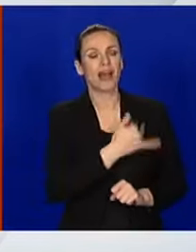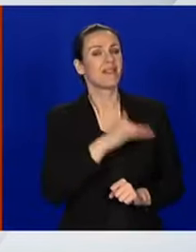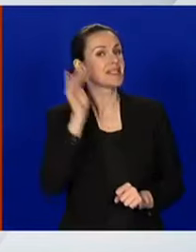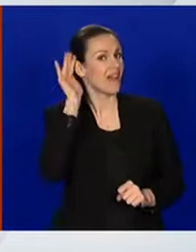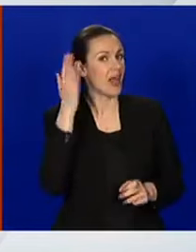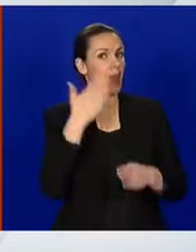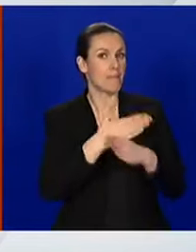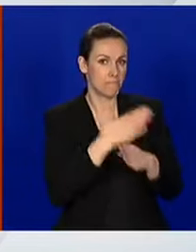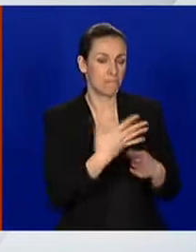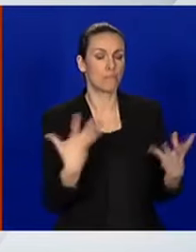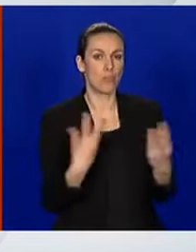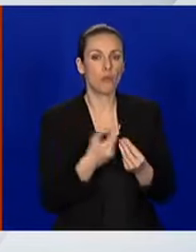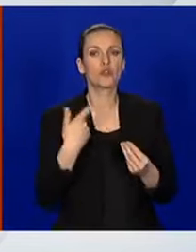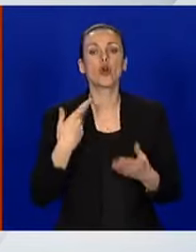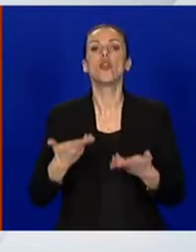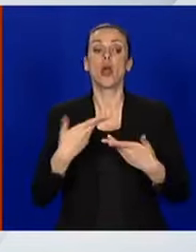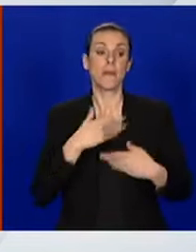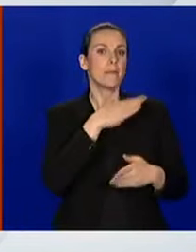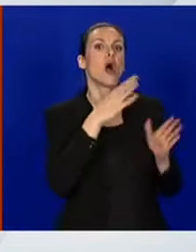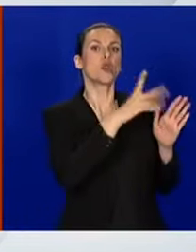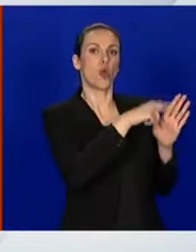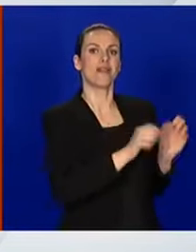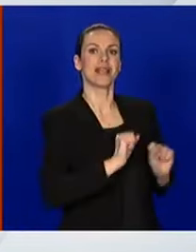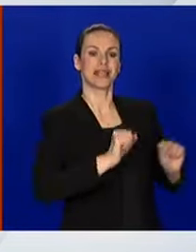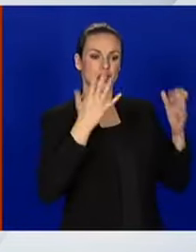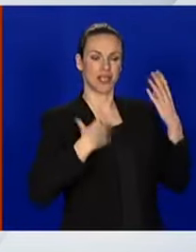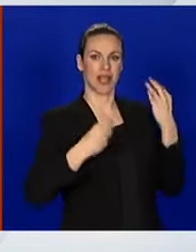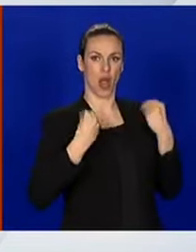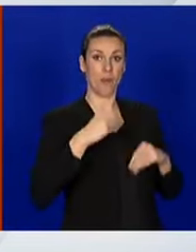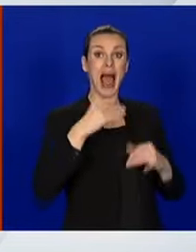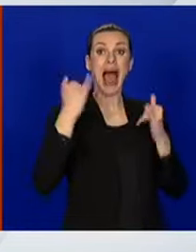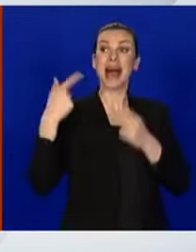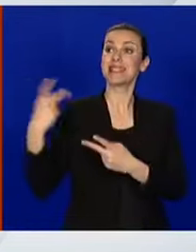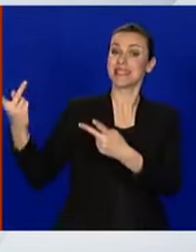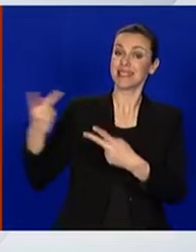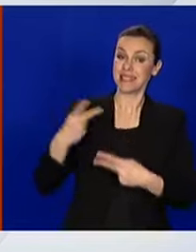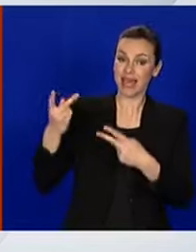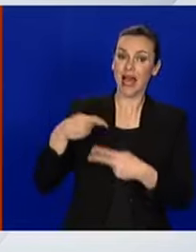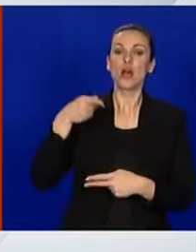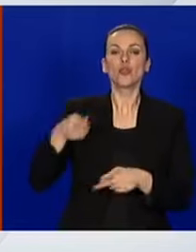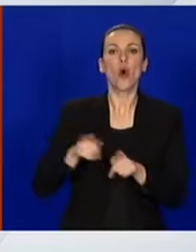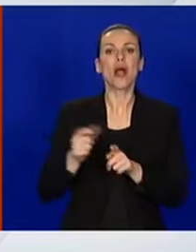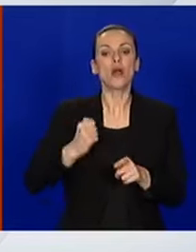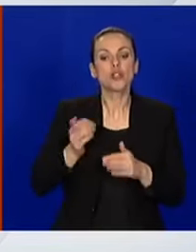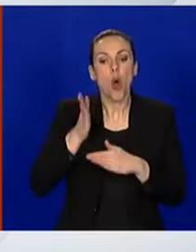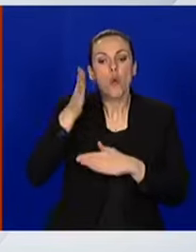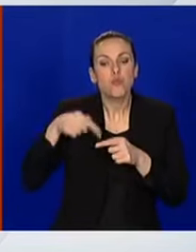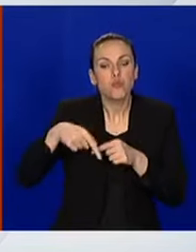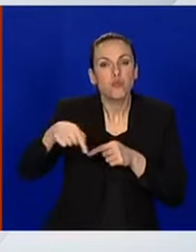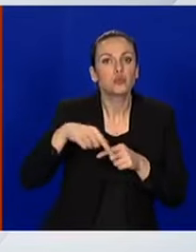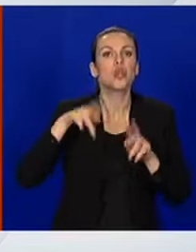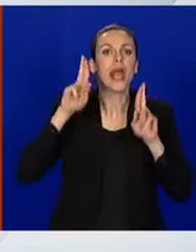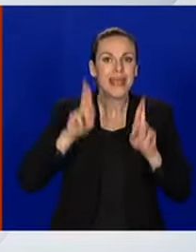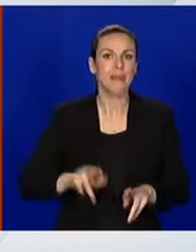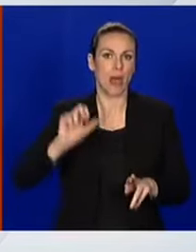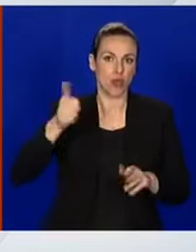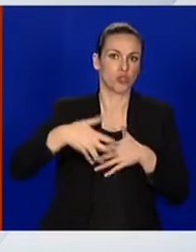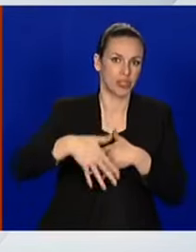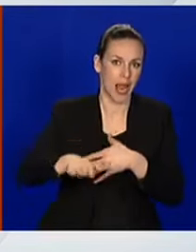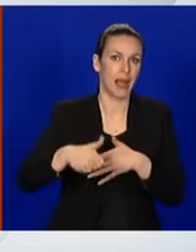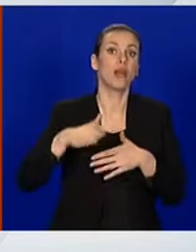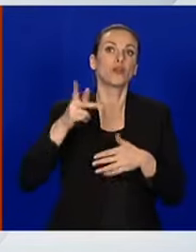su bile dostatne da imamo dovoljno zaštitne opreme, a ovo sada što se događa je garancija da će u buduće zaštitne opreme biti više